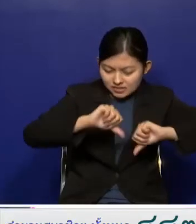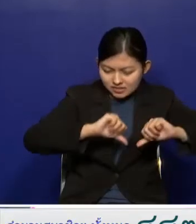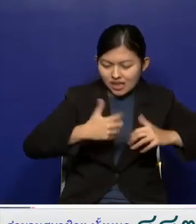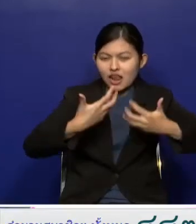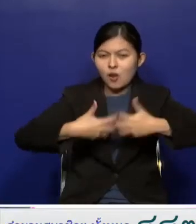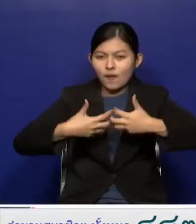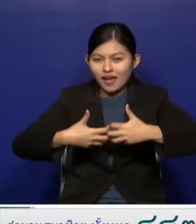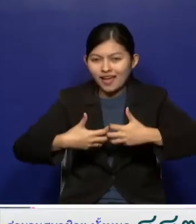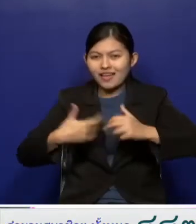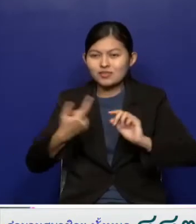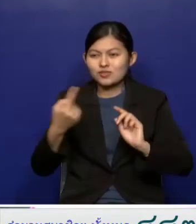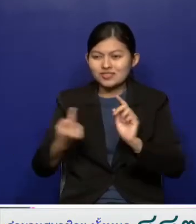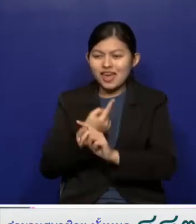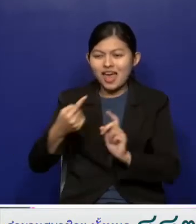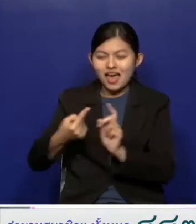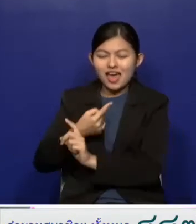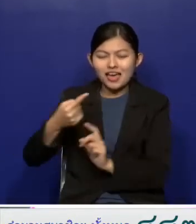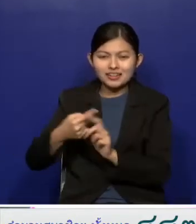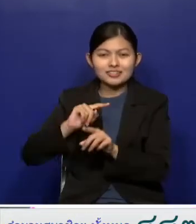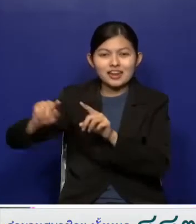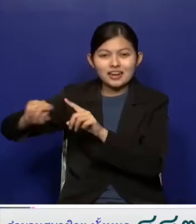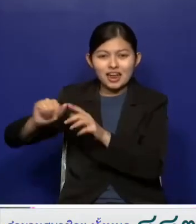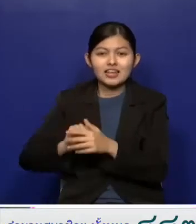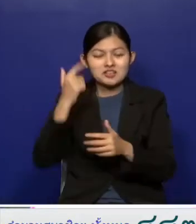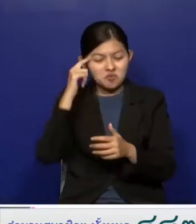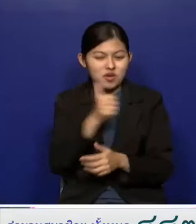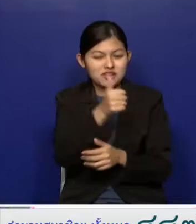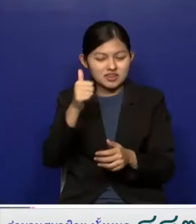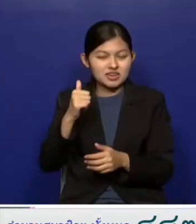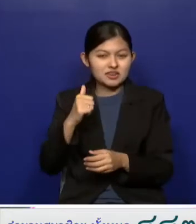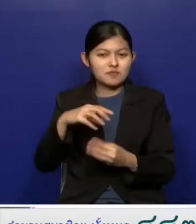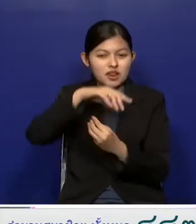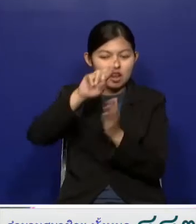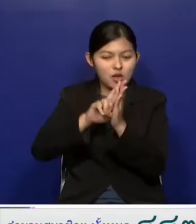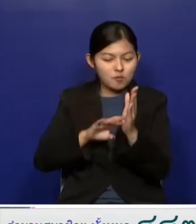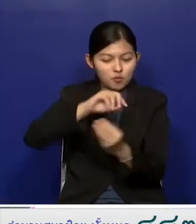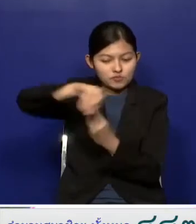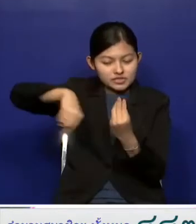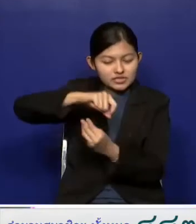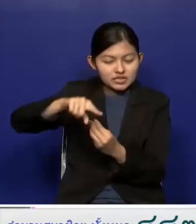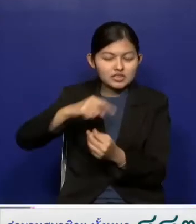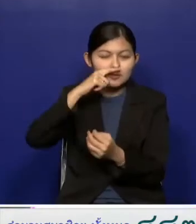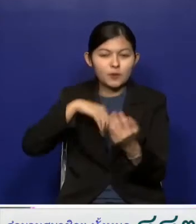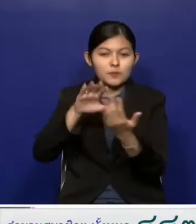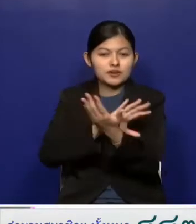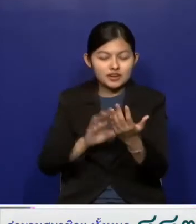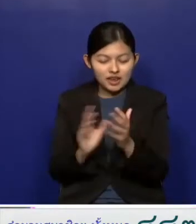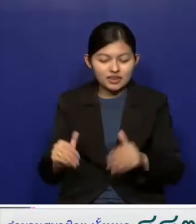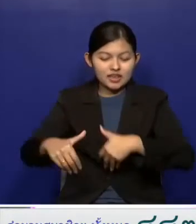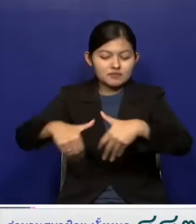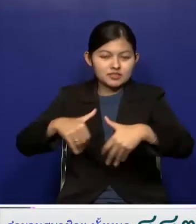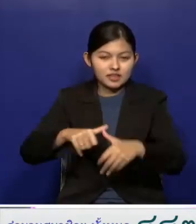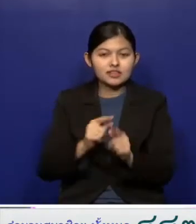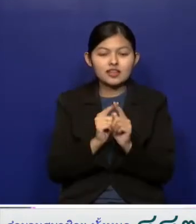ทนต่างๆและที่สำคัญจะมีผลดีต่อระบบเศรษฐกิจของประเทศชาติและประชาชนจึงต้องตราพระราช